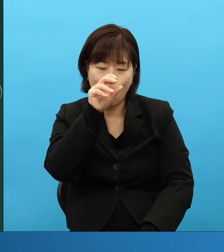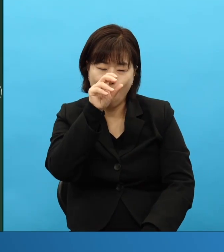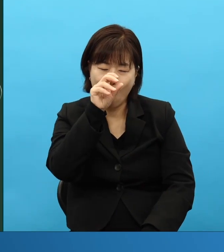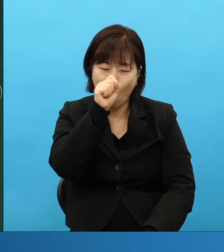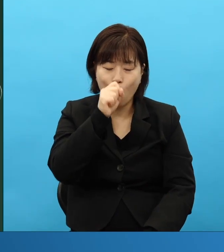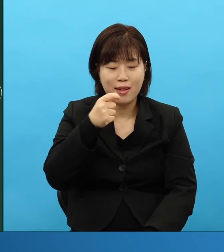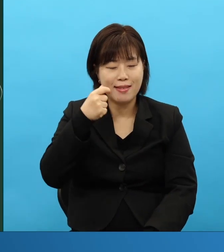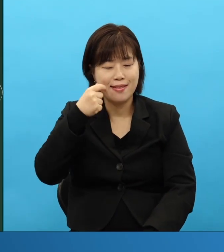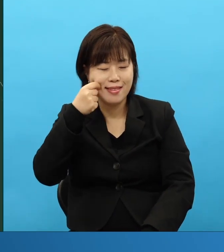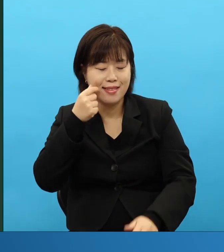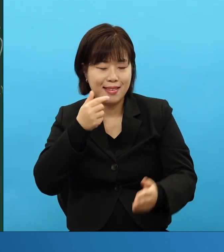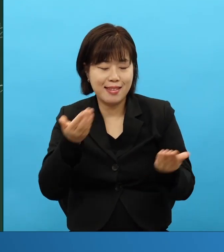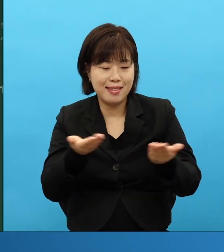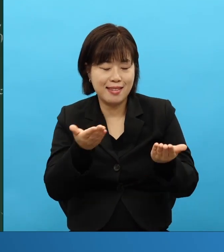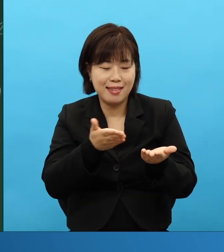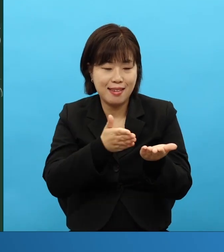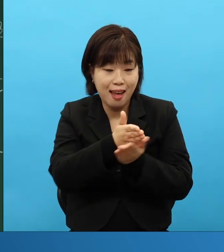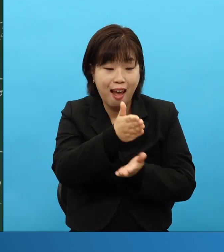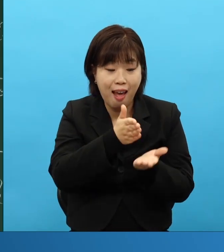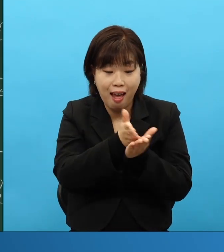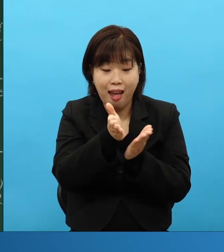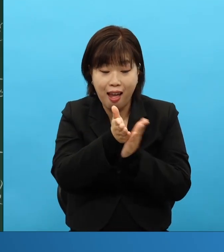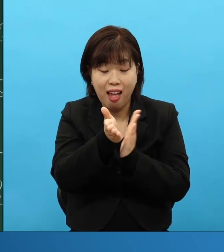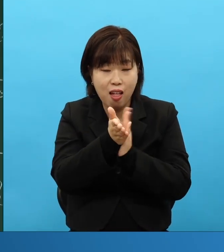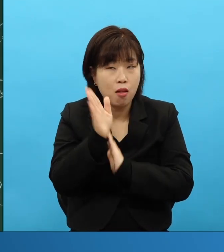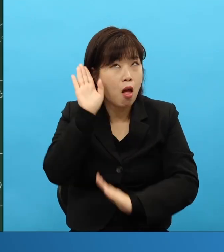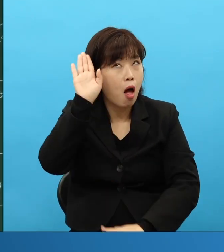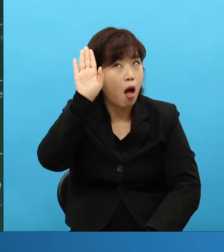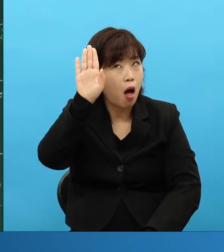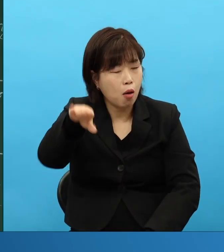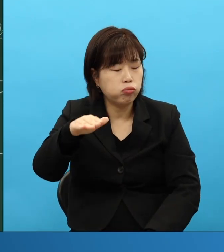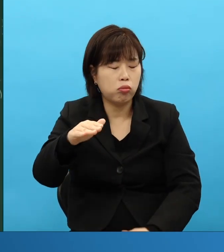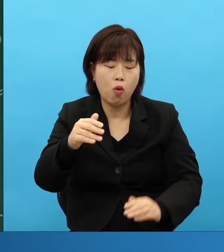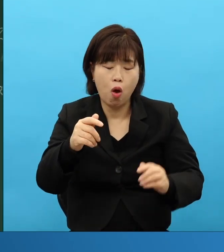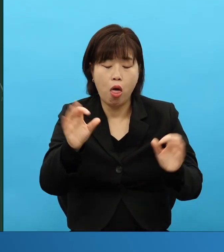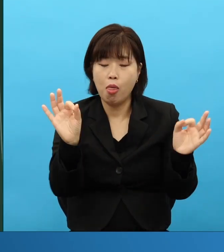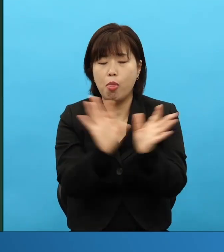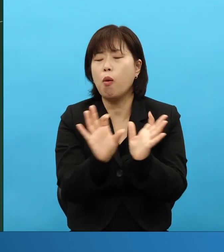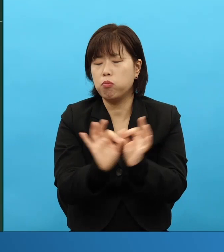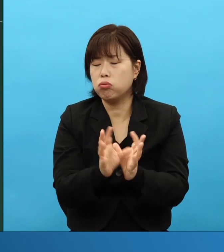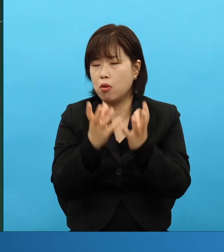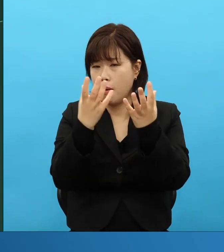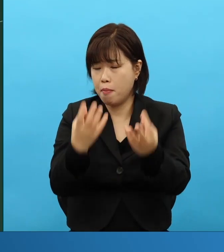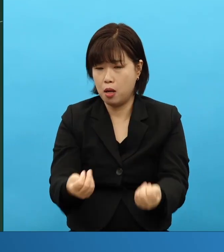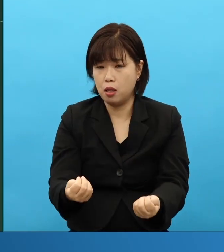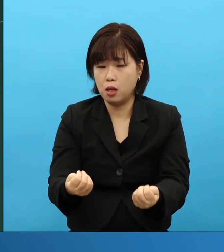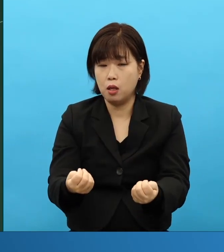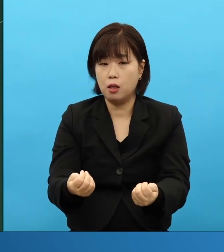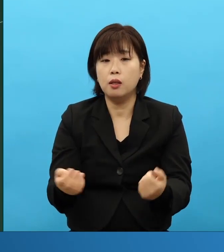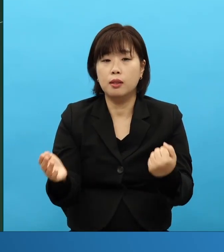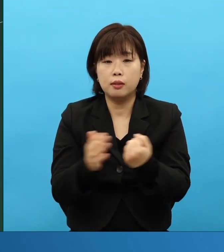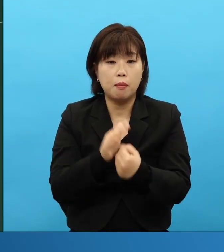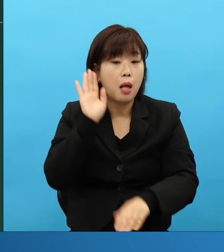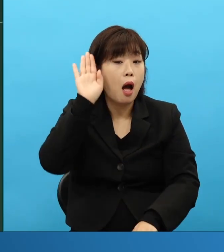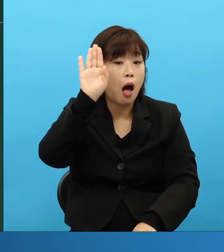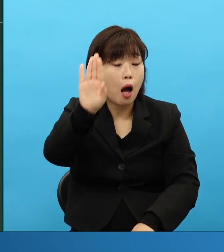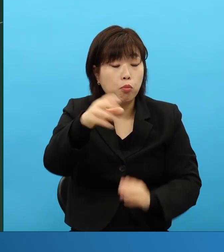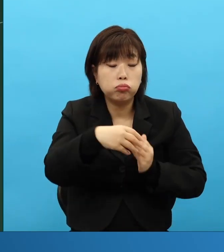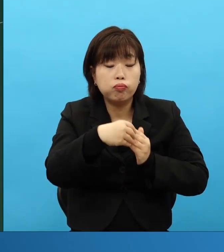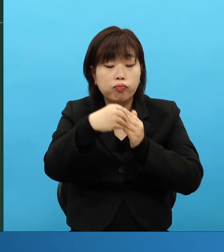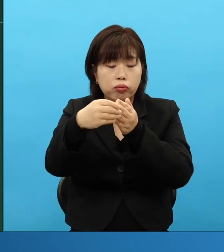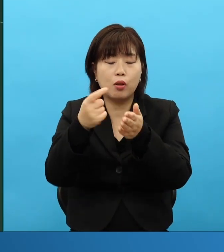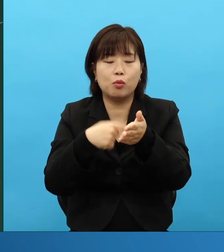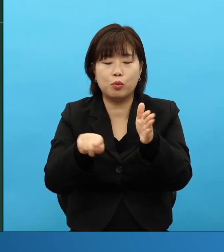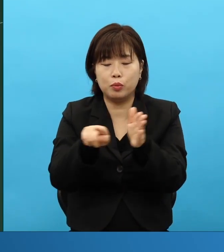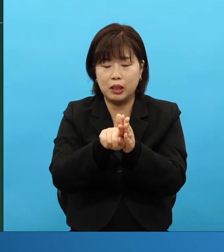answer God gives. 여러분 가는 곳에 여리고가 무너질 것이요. 많은 전무후무한 응답으로 흑암이 무너질 것이다. Wherever you